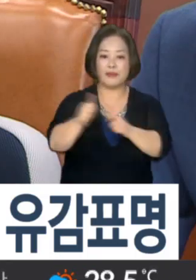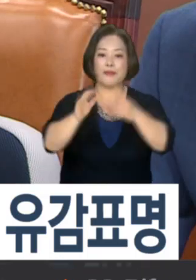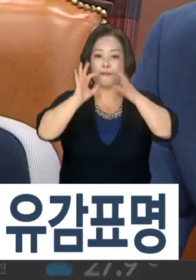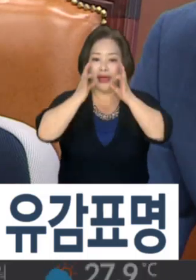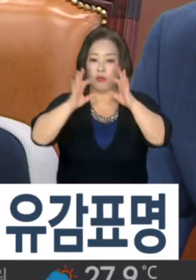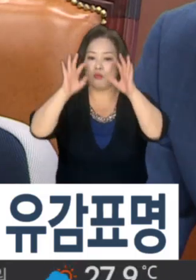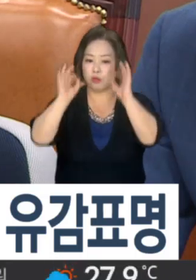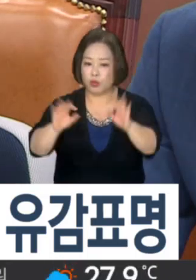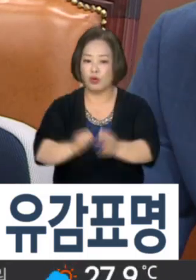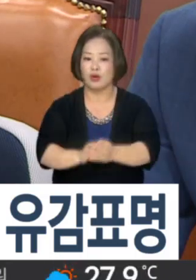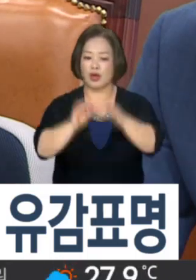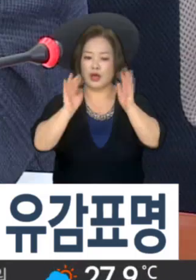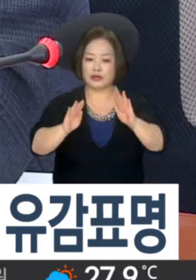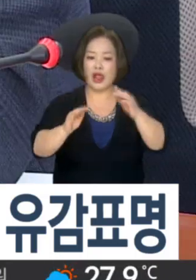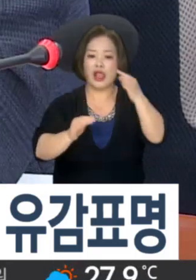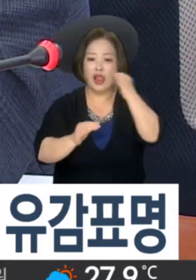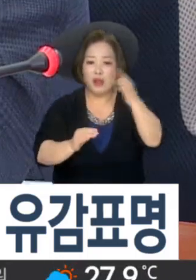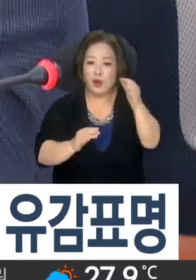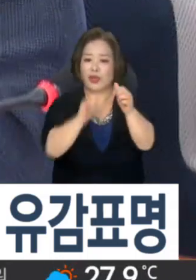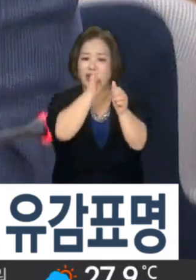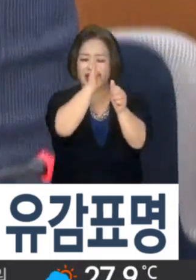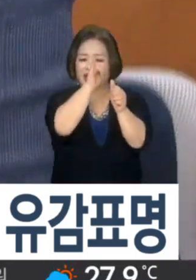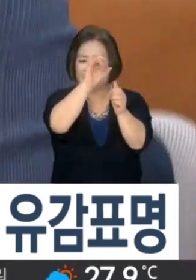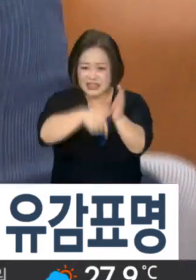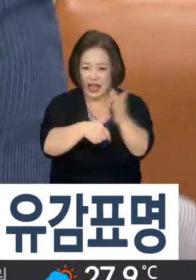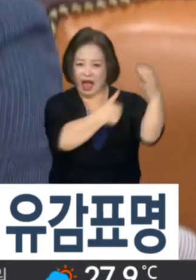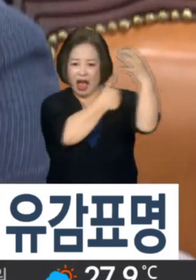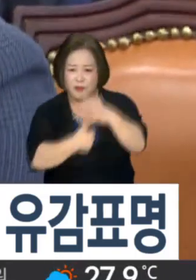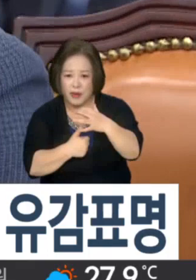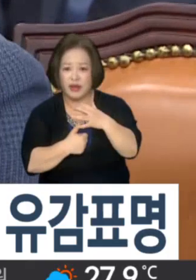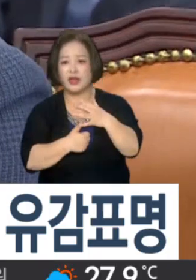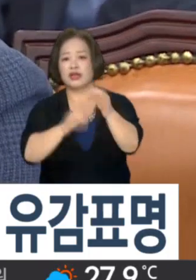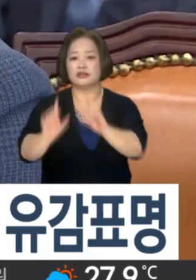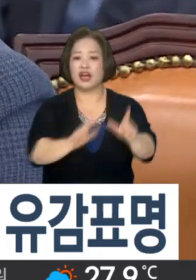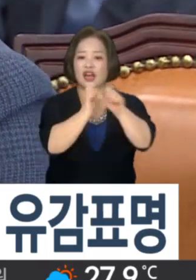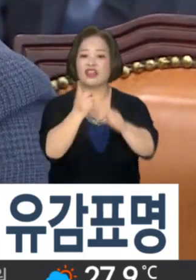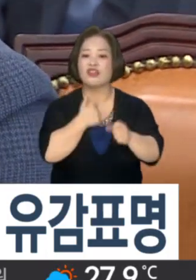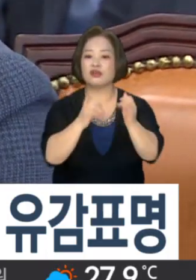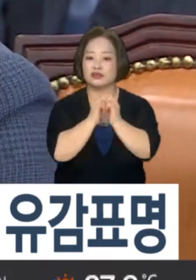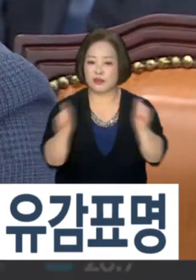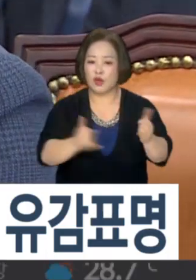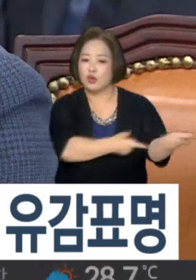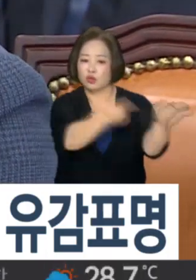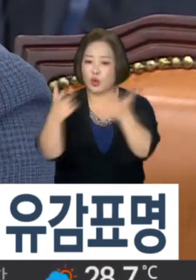통해 일제강점기라는 아픔의 시대를 살았던 모든 사람들에게는